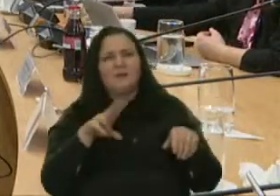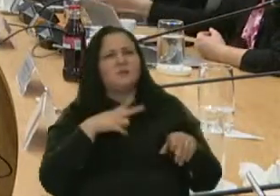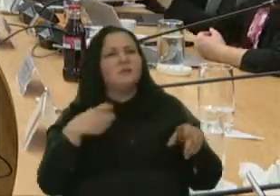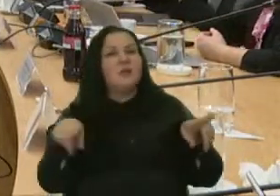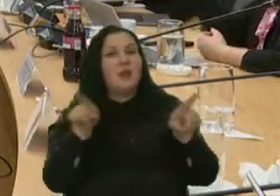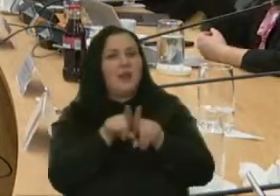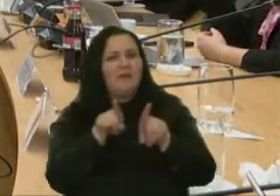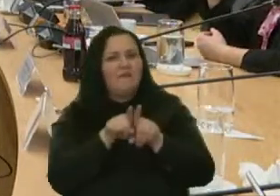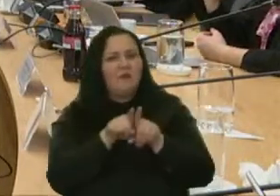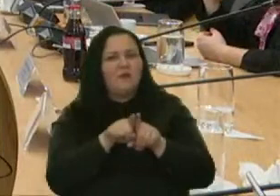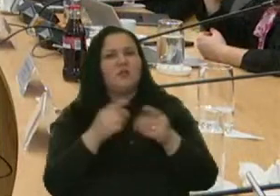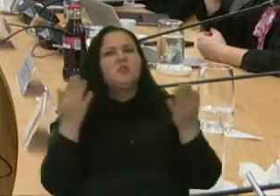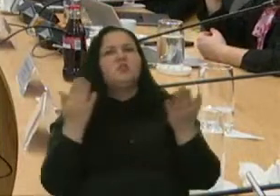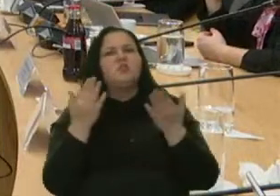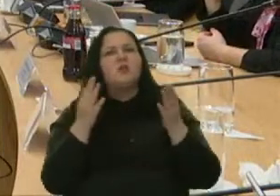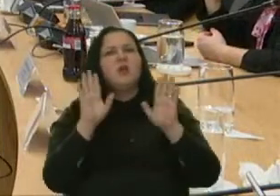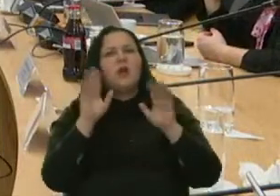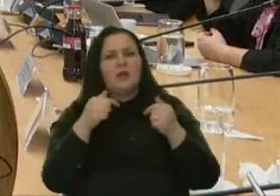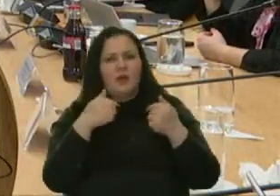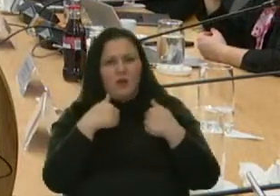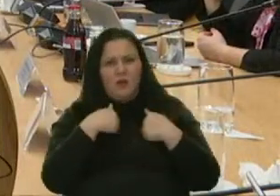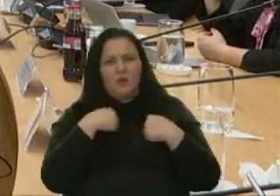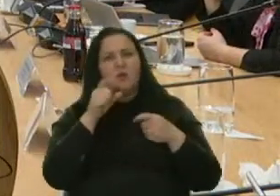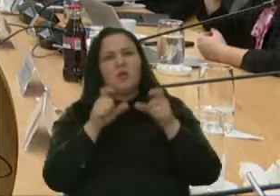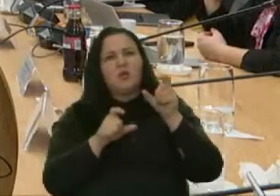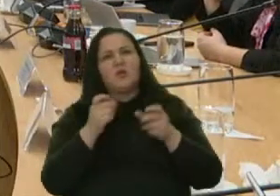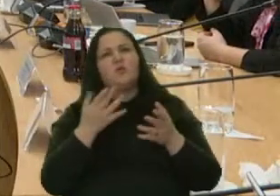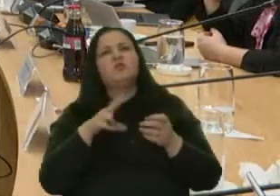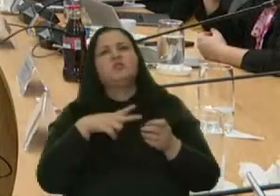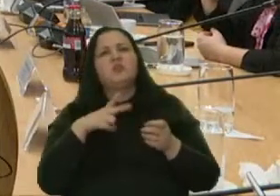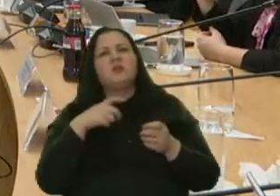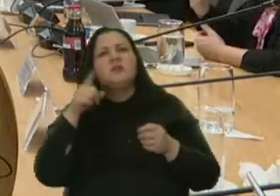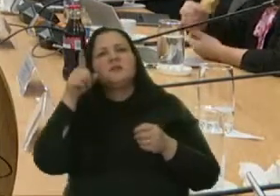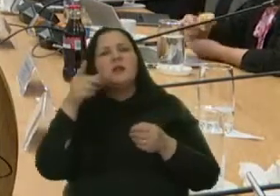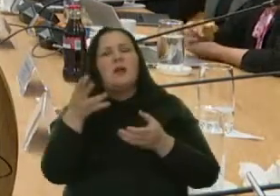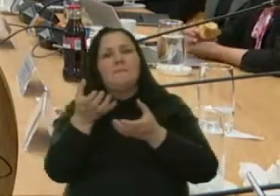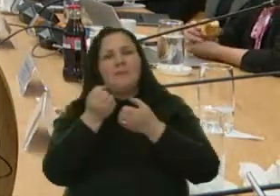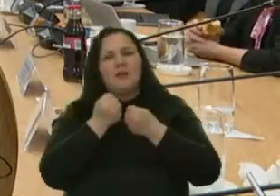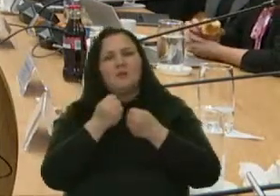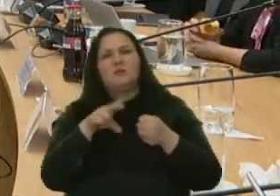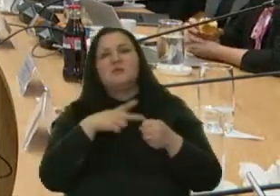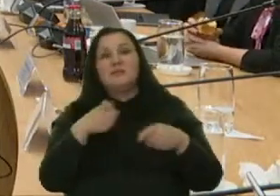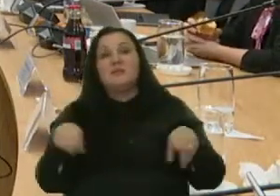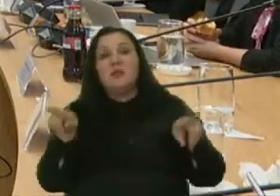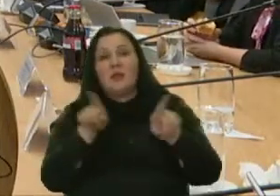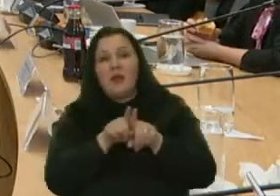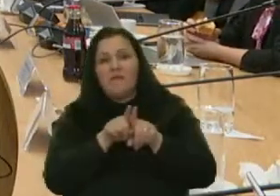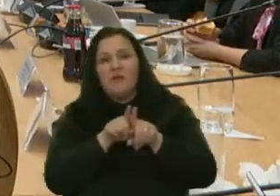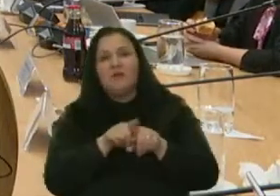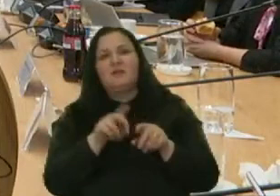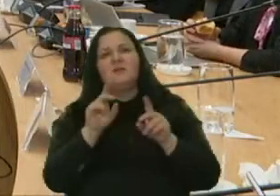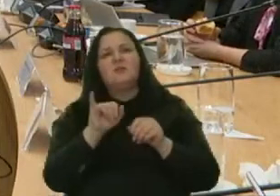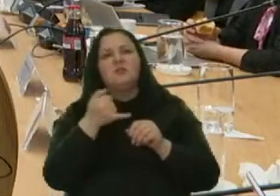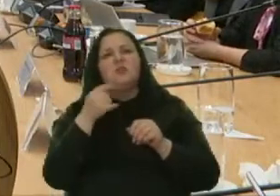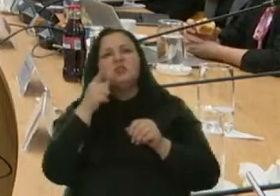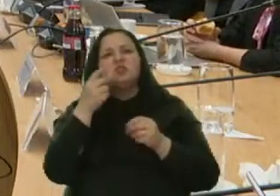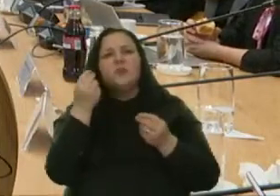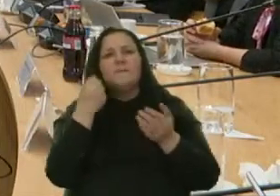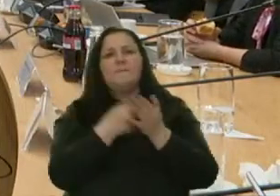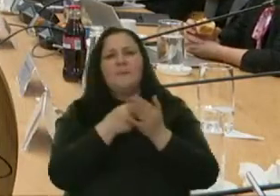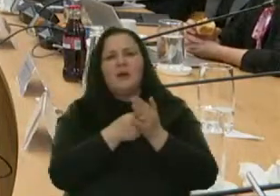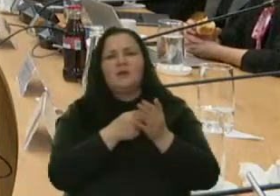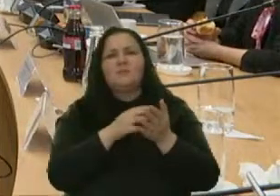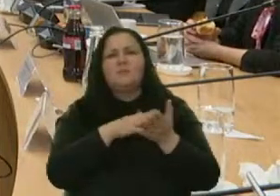similare cele care le au la noi în creșă cu ceea ce le au acum la preluare sunt identice inclusiv acea mărire de